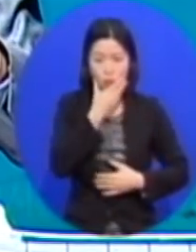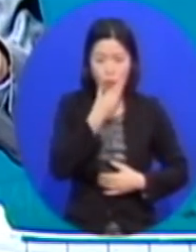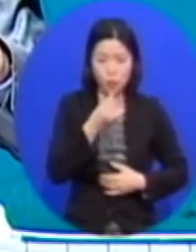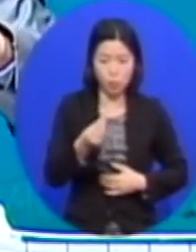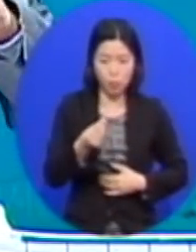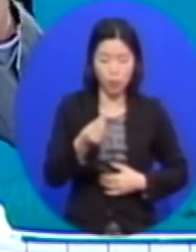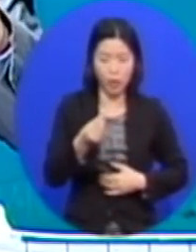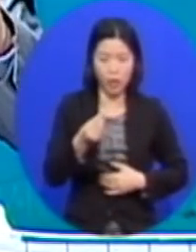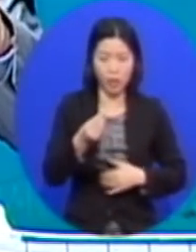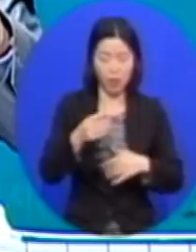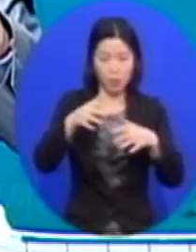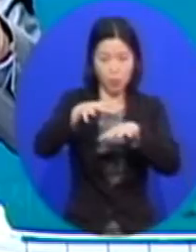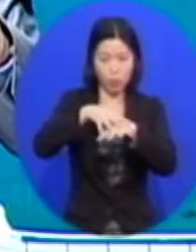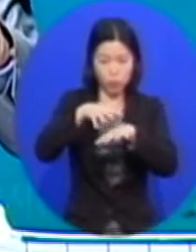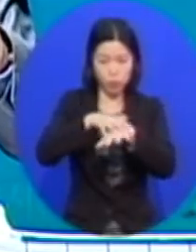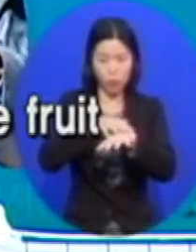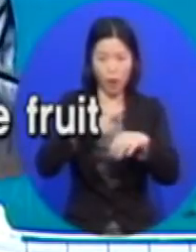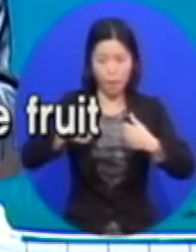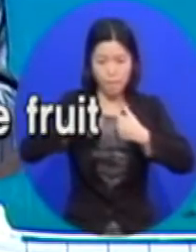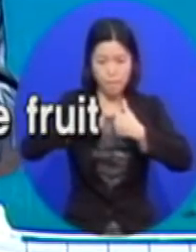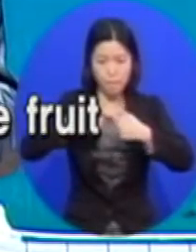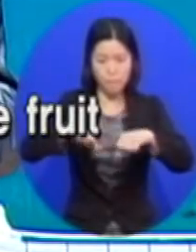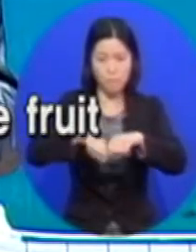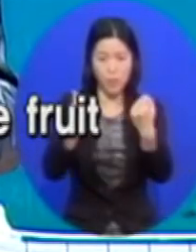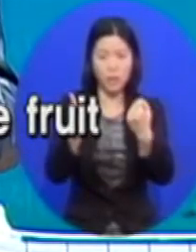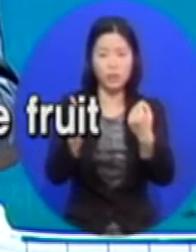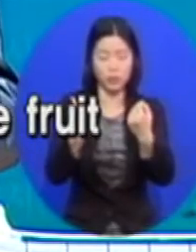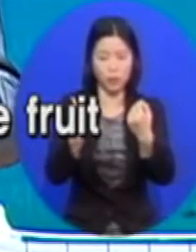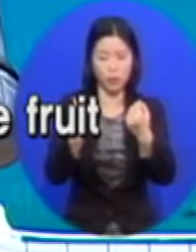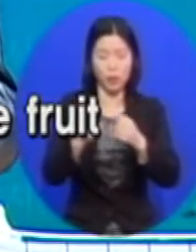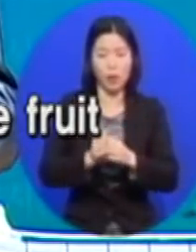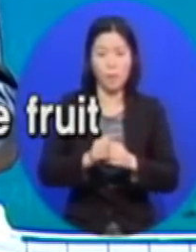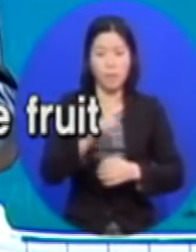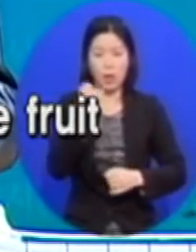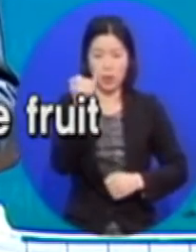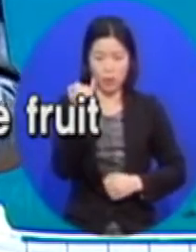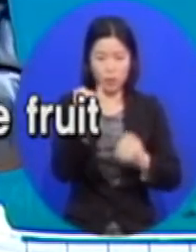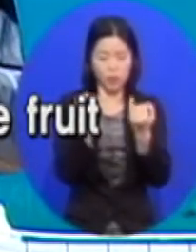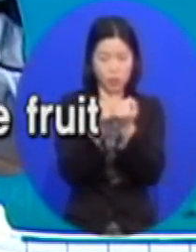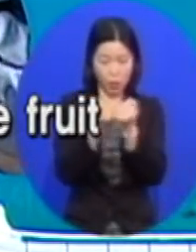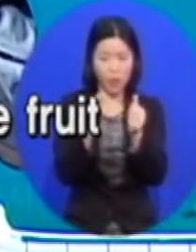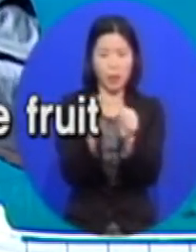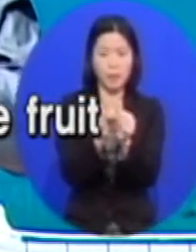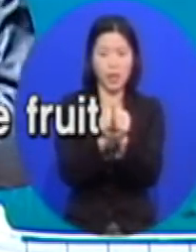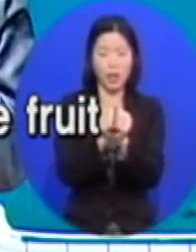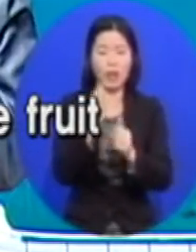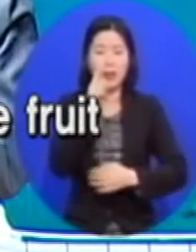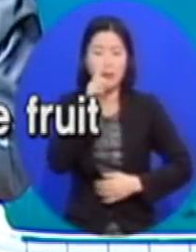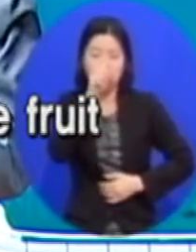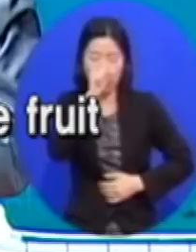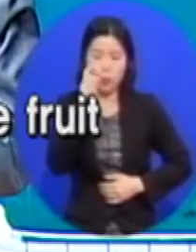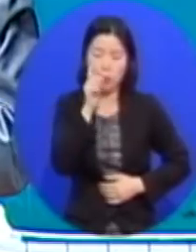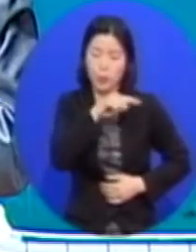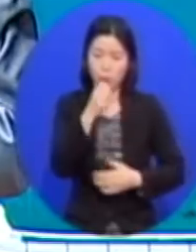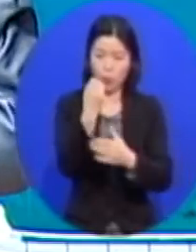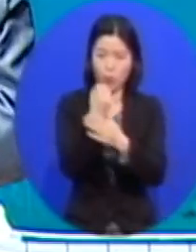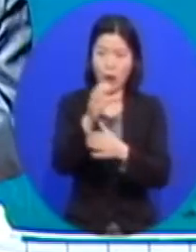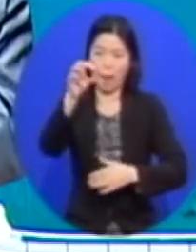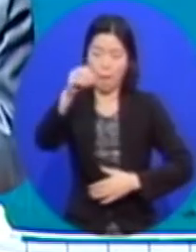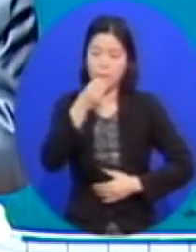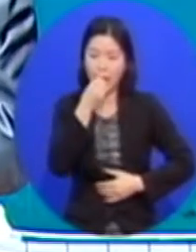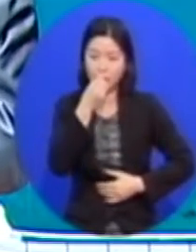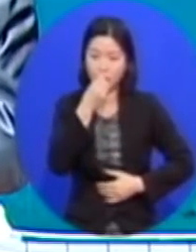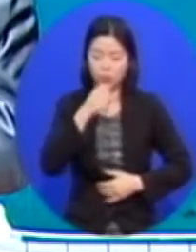구조가 깨어 졌습니다 아담과 하와가 선악과를 따먹고 하나님에게 불순종 하게 됨으로 인하여